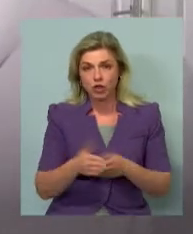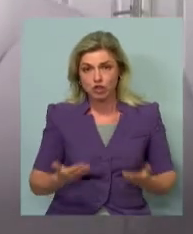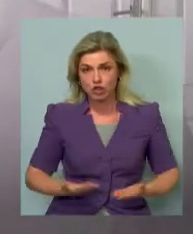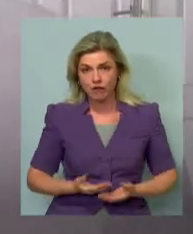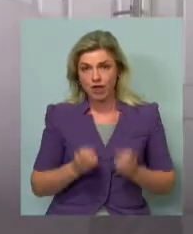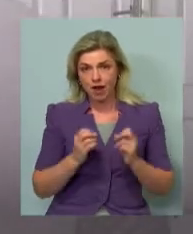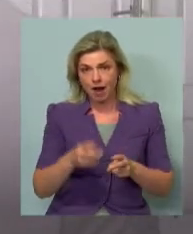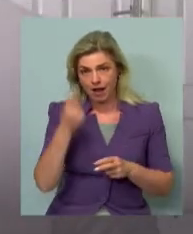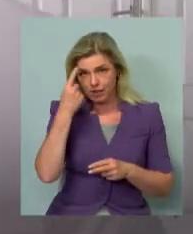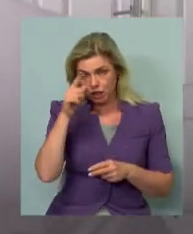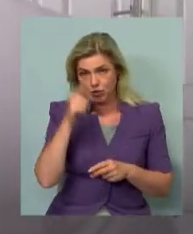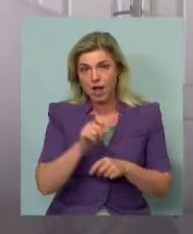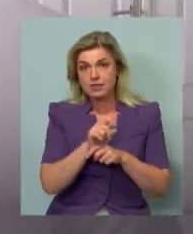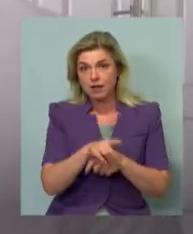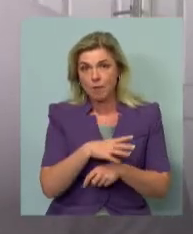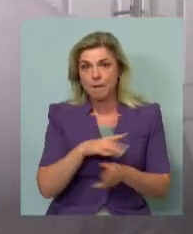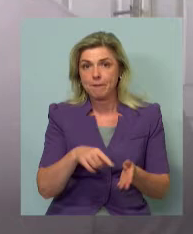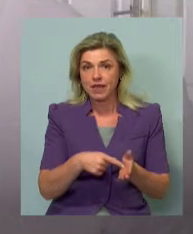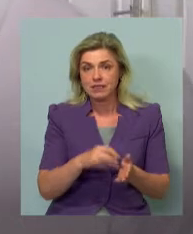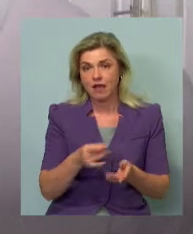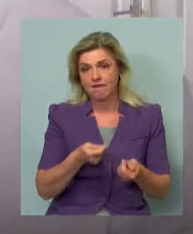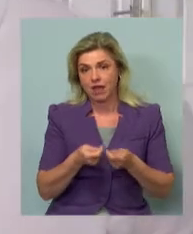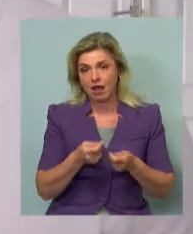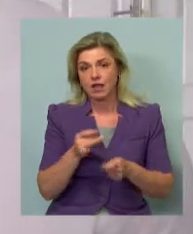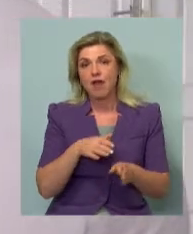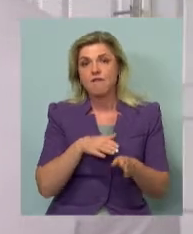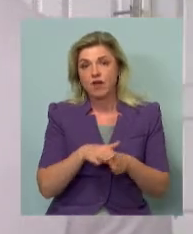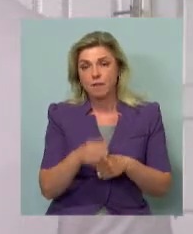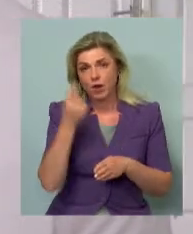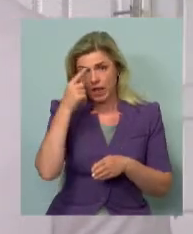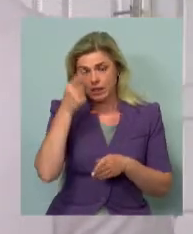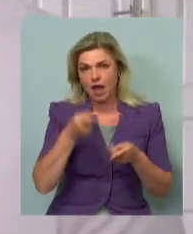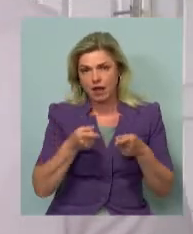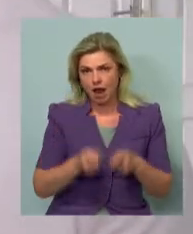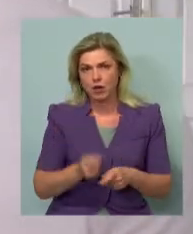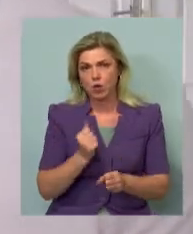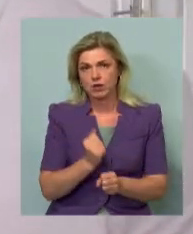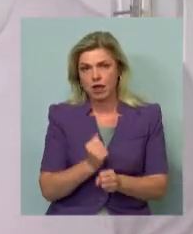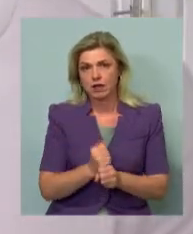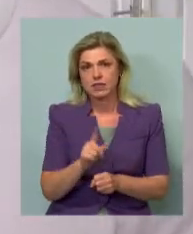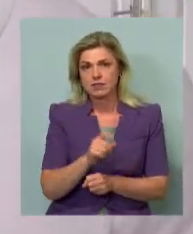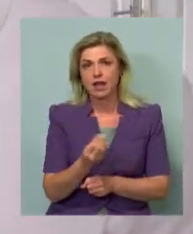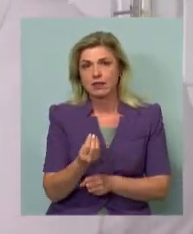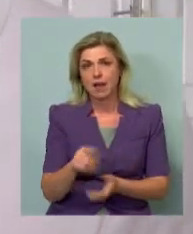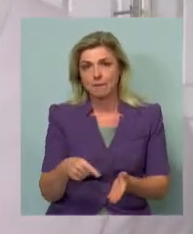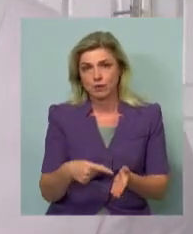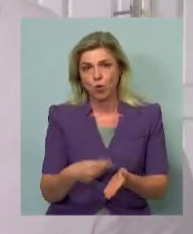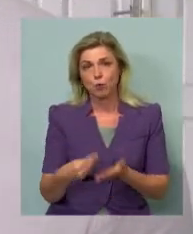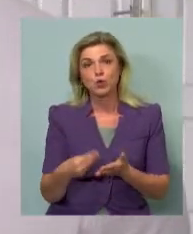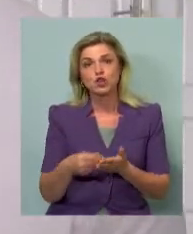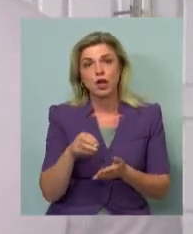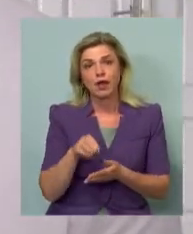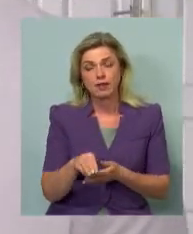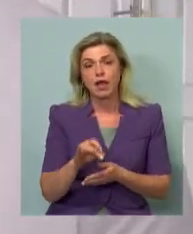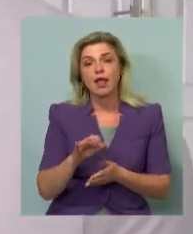ініціатор. Замовником було місто і міська влада. І втілила цю ідею вже реально і проводили роботи за гроші міського бюджету. Тобто далі